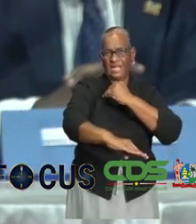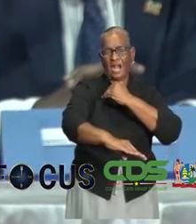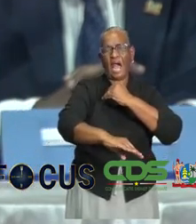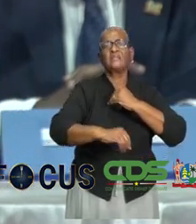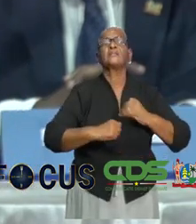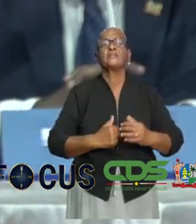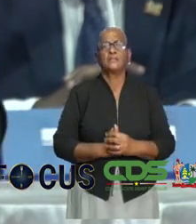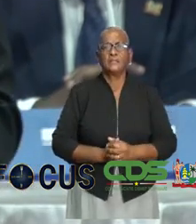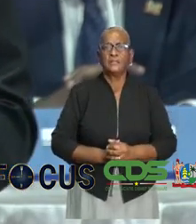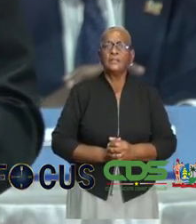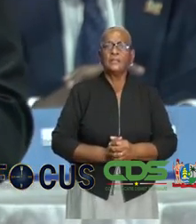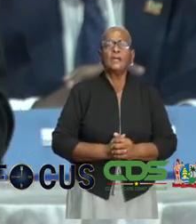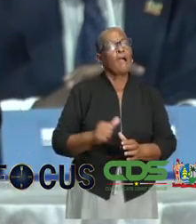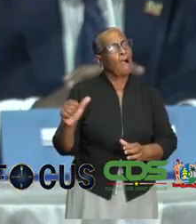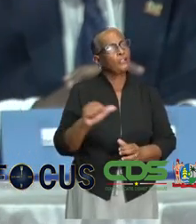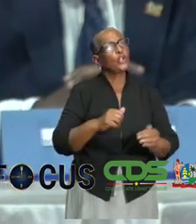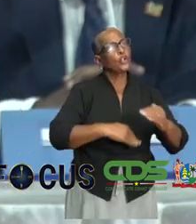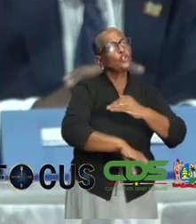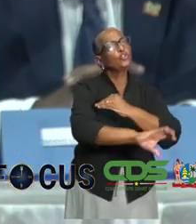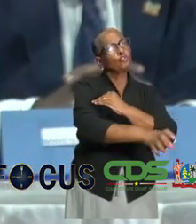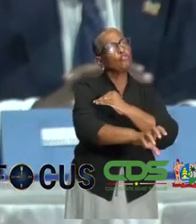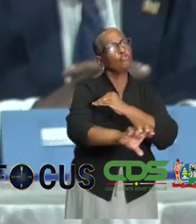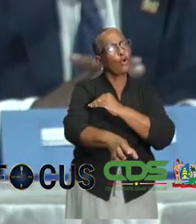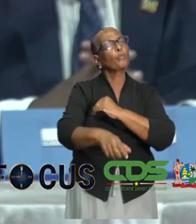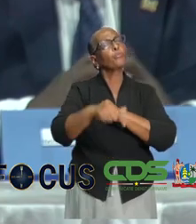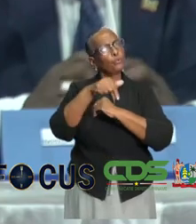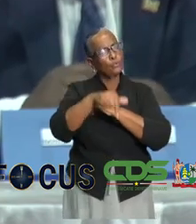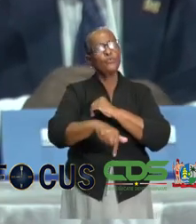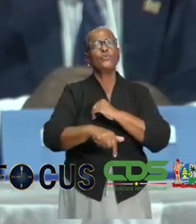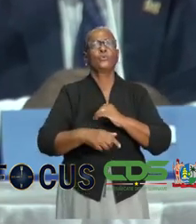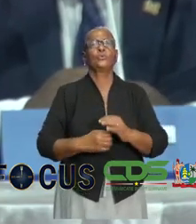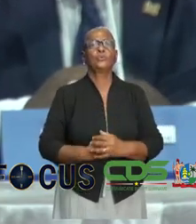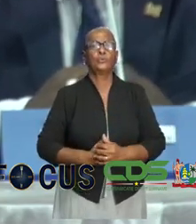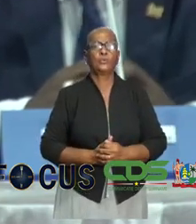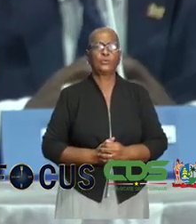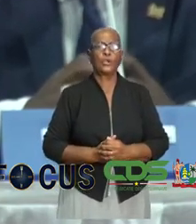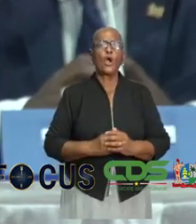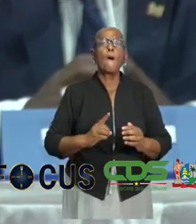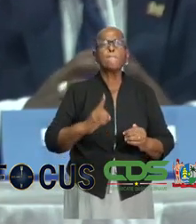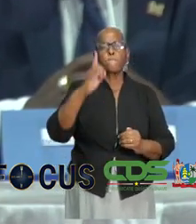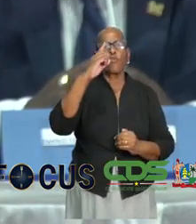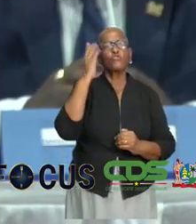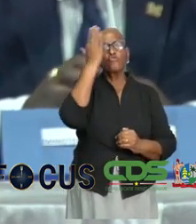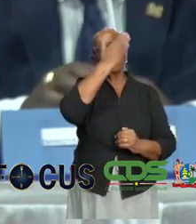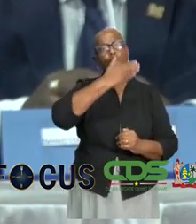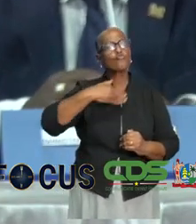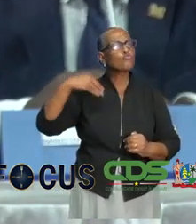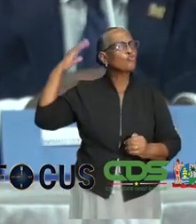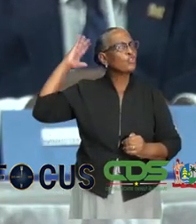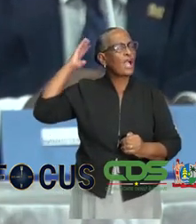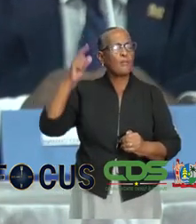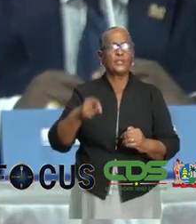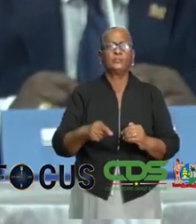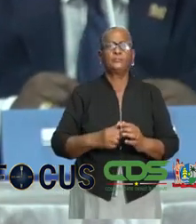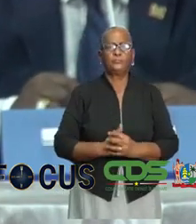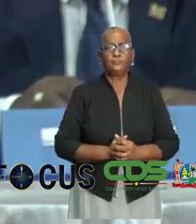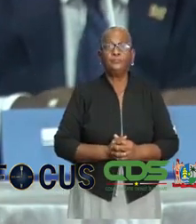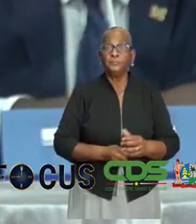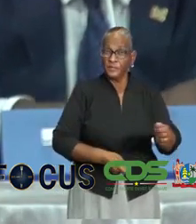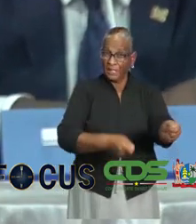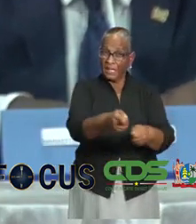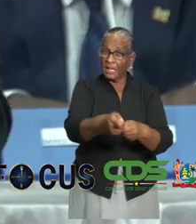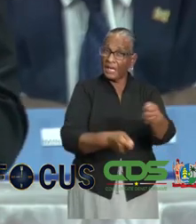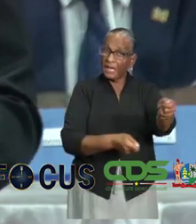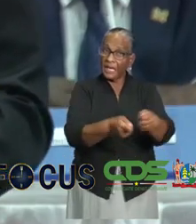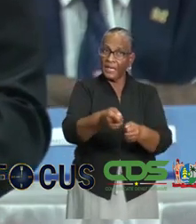Guyaba en andere dorpen in het boven Suriname gebied. De regering